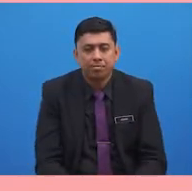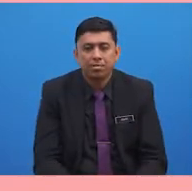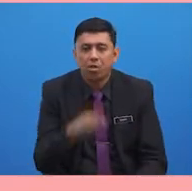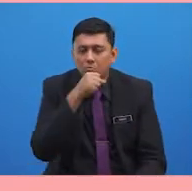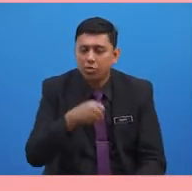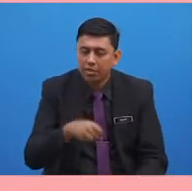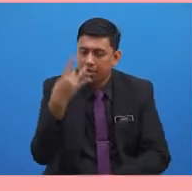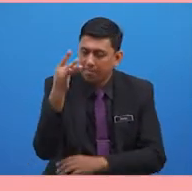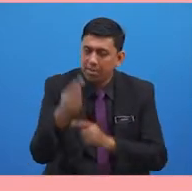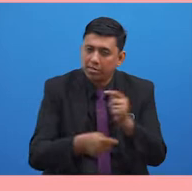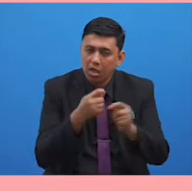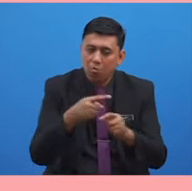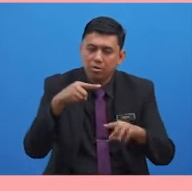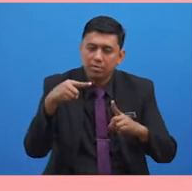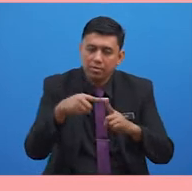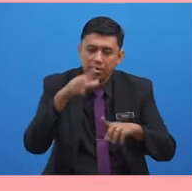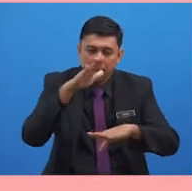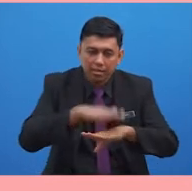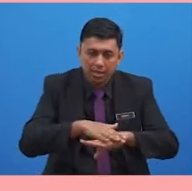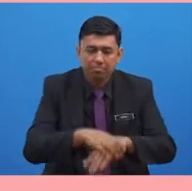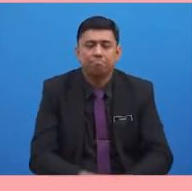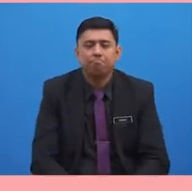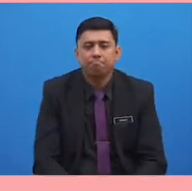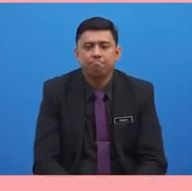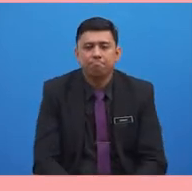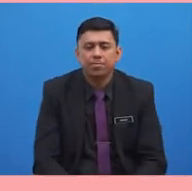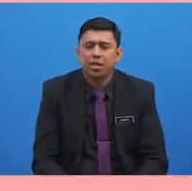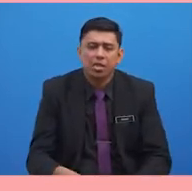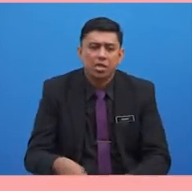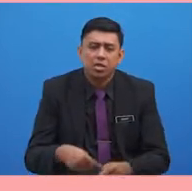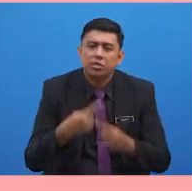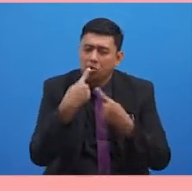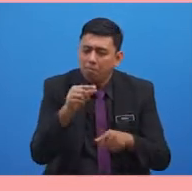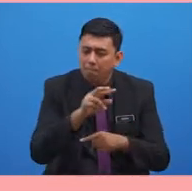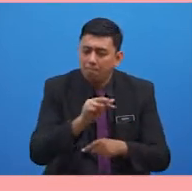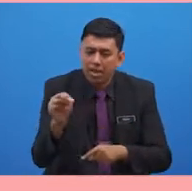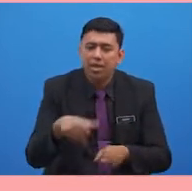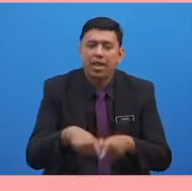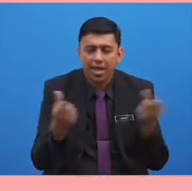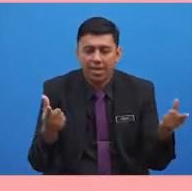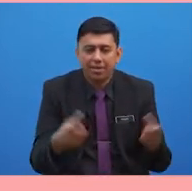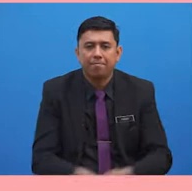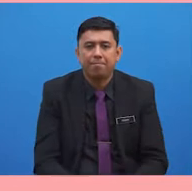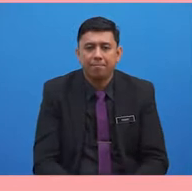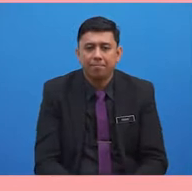berusia 18 tahun ke atas. Jawapan lain yang boleh diterima